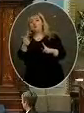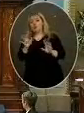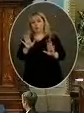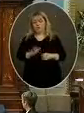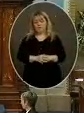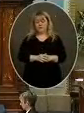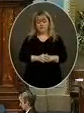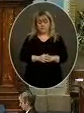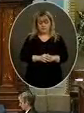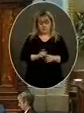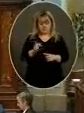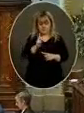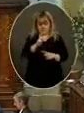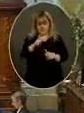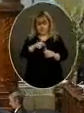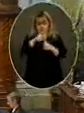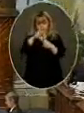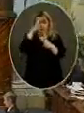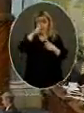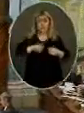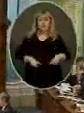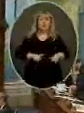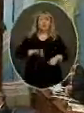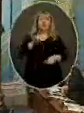En principal, M. le député de Jonquière.